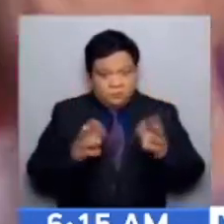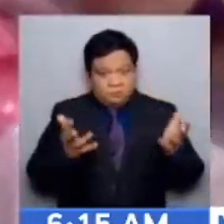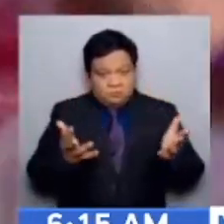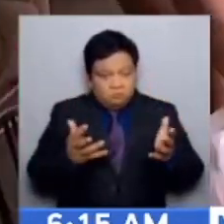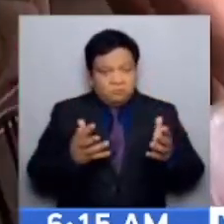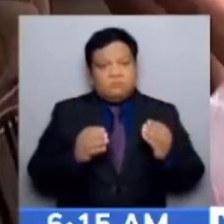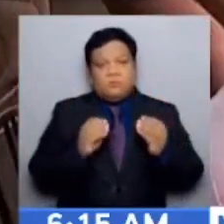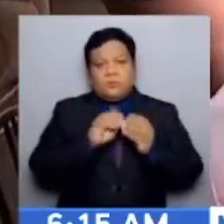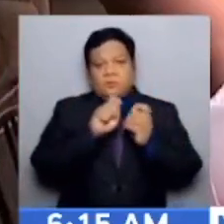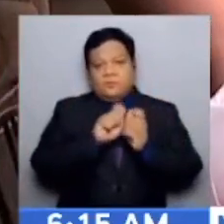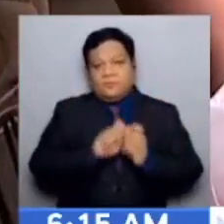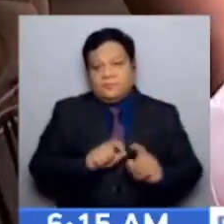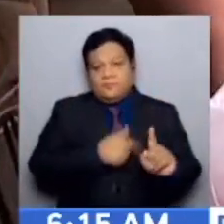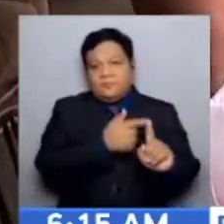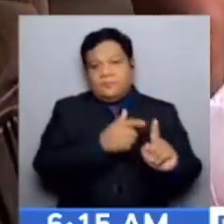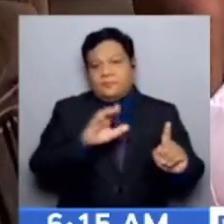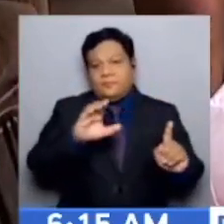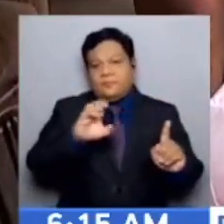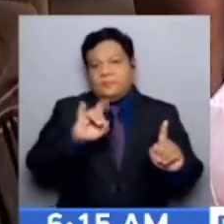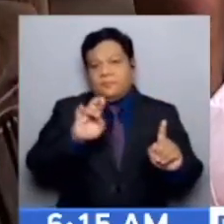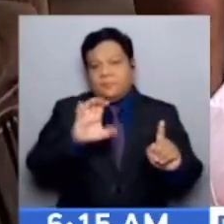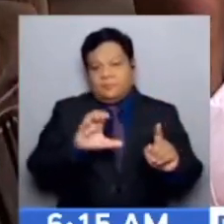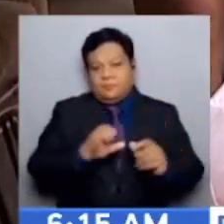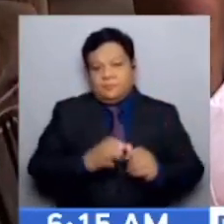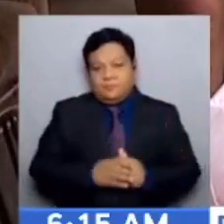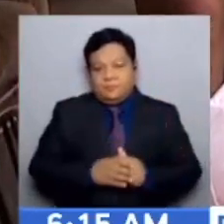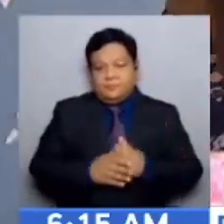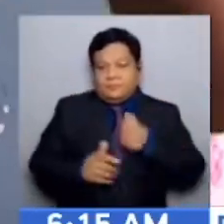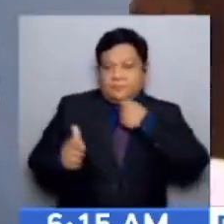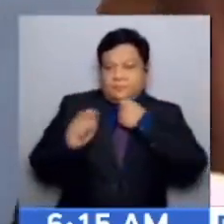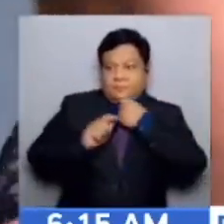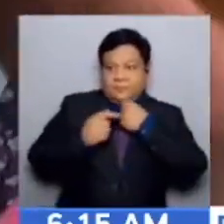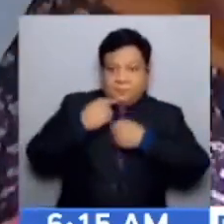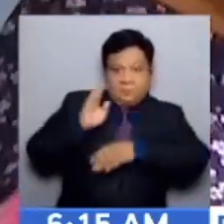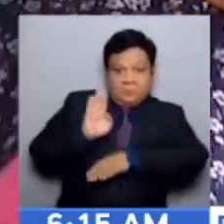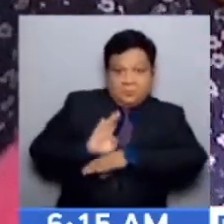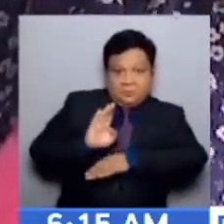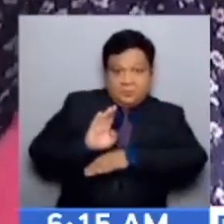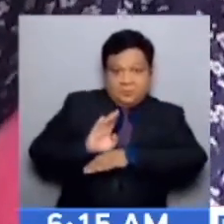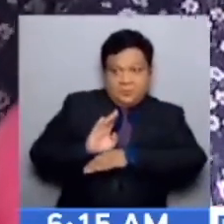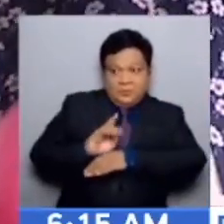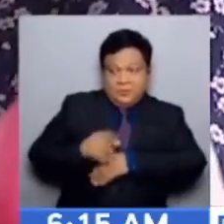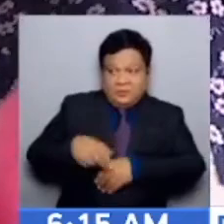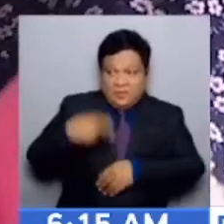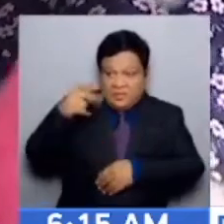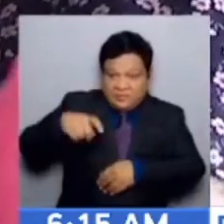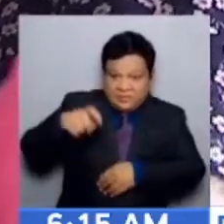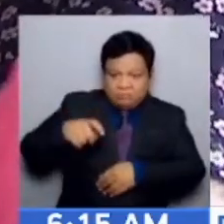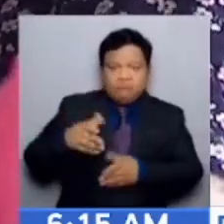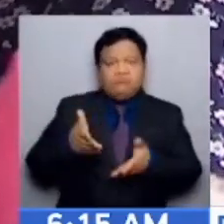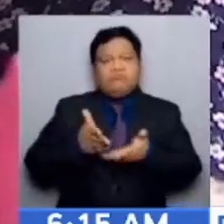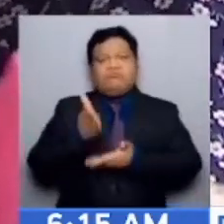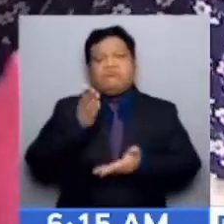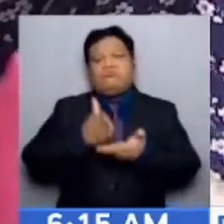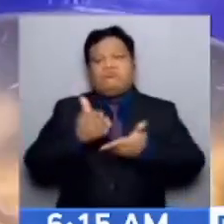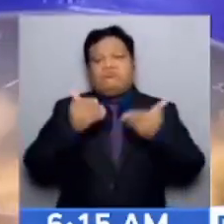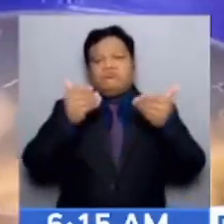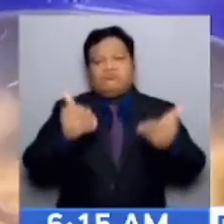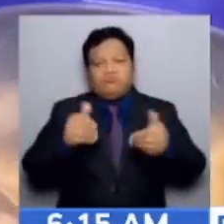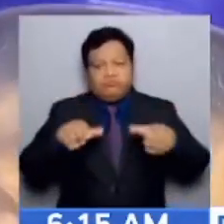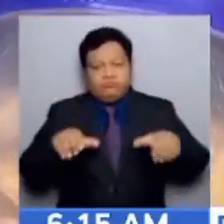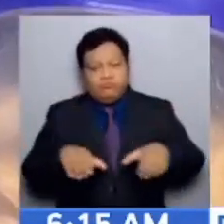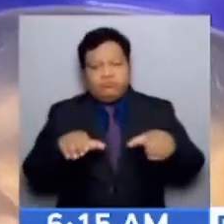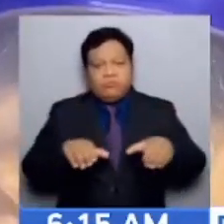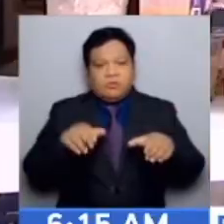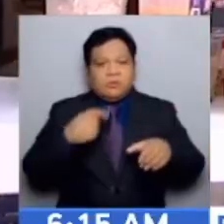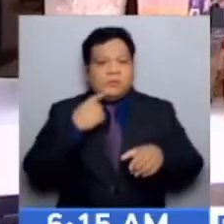Ang sabi nga sa negosyo, hanggat mataas ang demand, sige lang ng sige. Gaya na lang ni Aling Elizabeth na